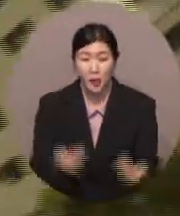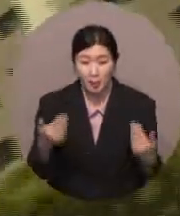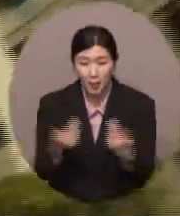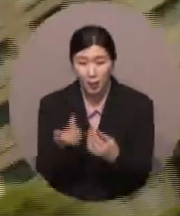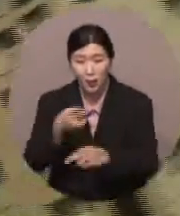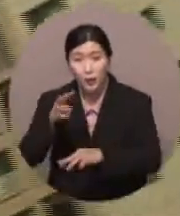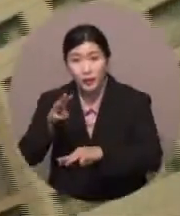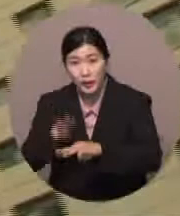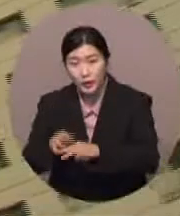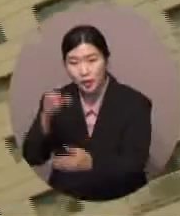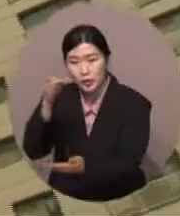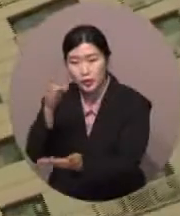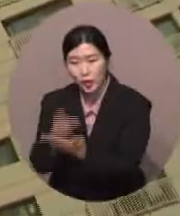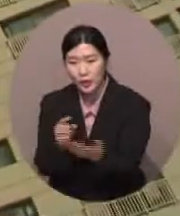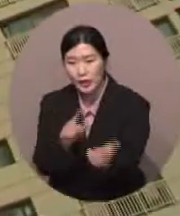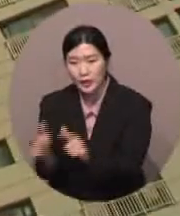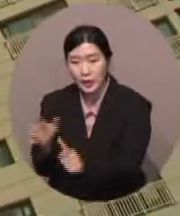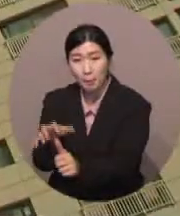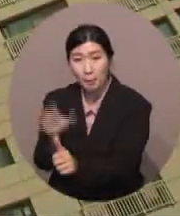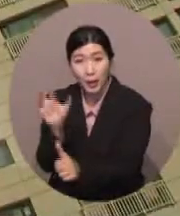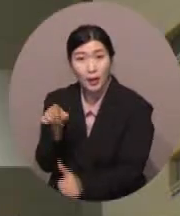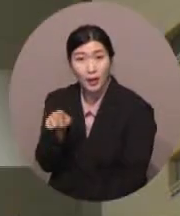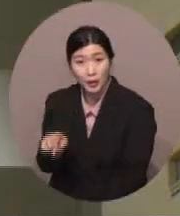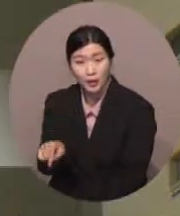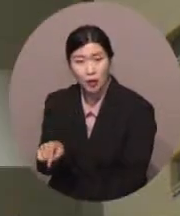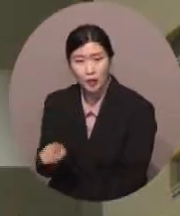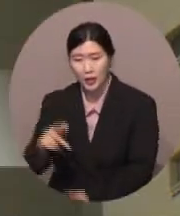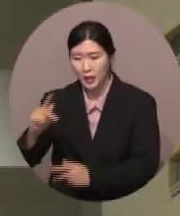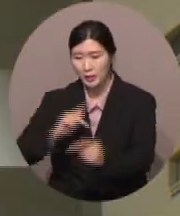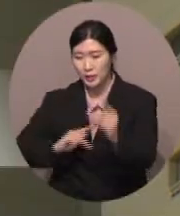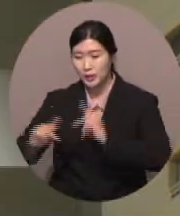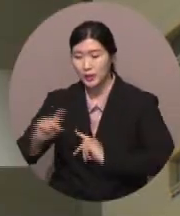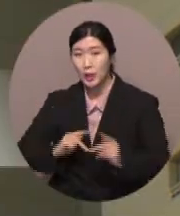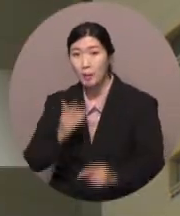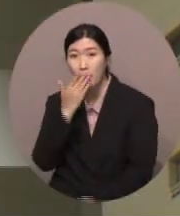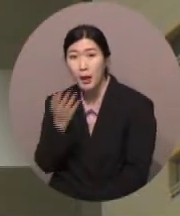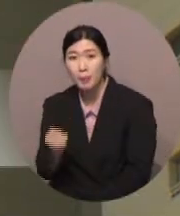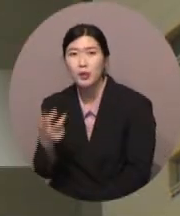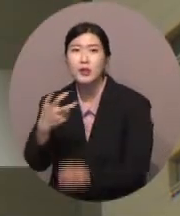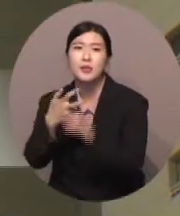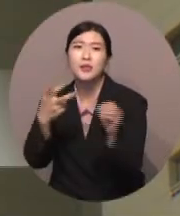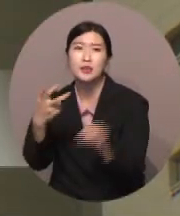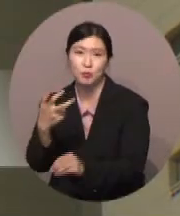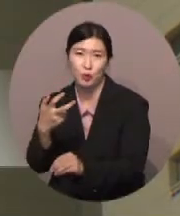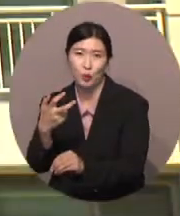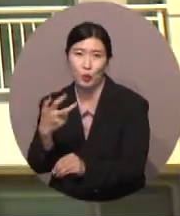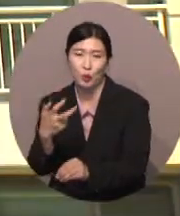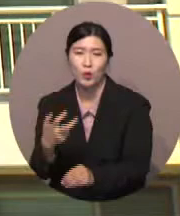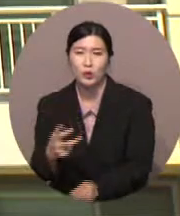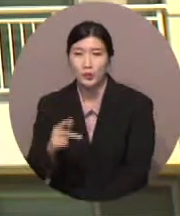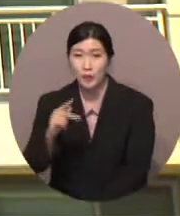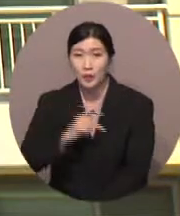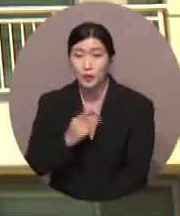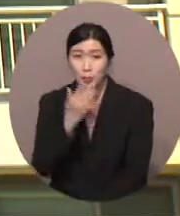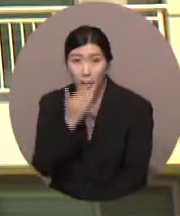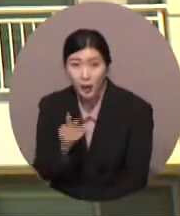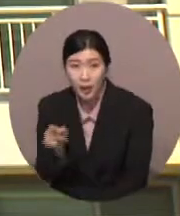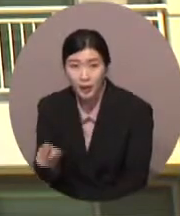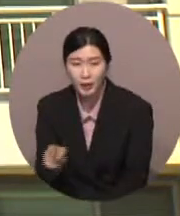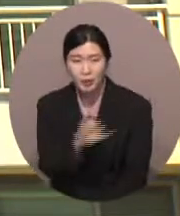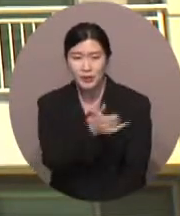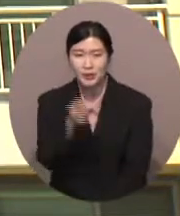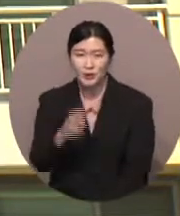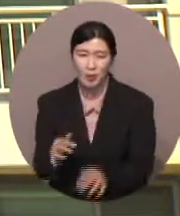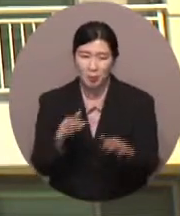조정 대상에서 해제된 지역은 주택 담보 대출 비율이 70%까지 확대되고 2주택 이상 대출이 가능해지다 보니